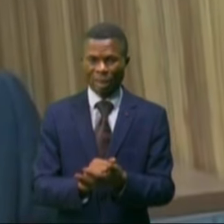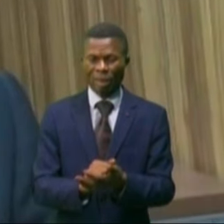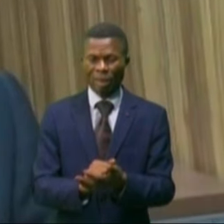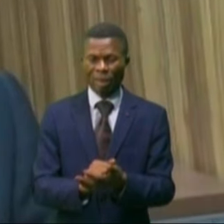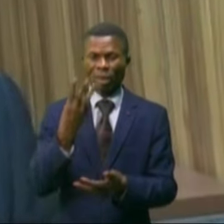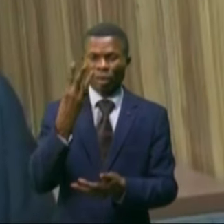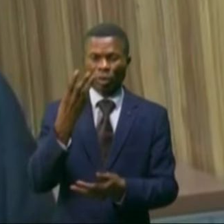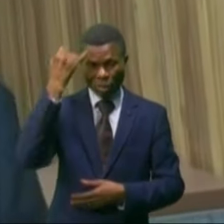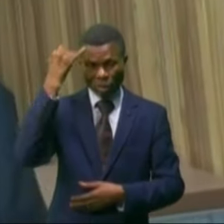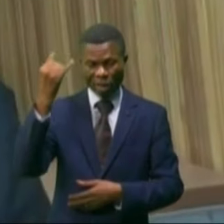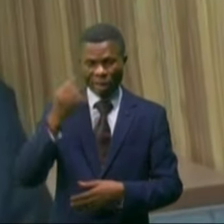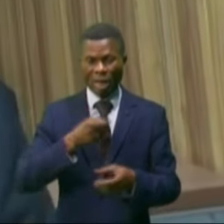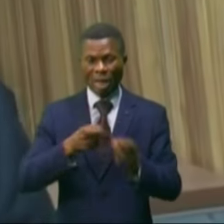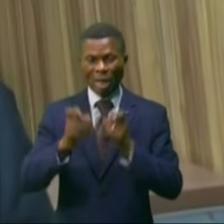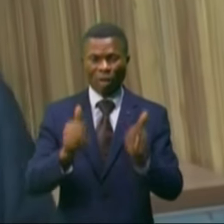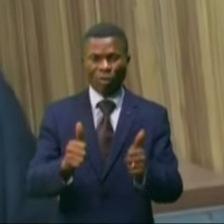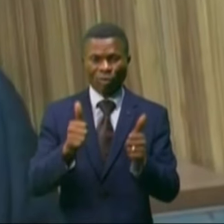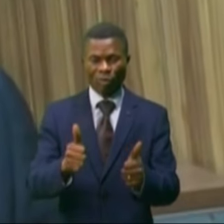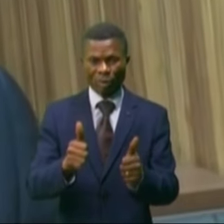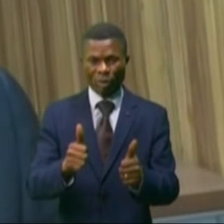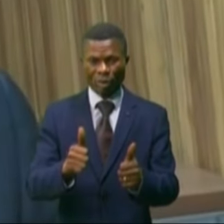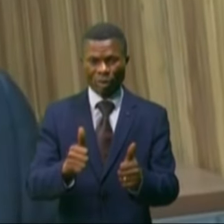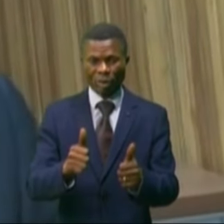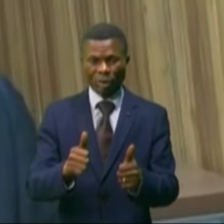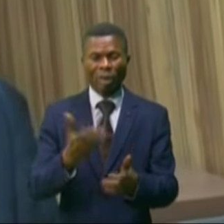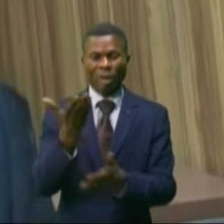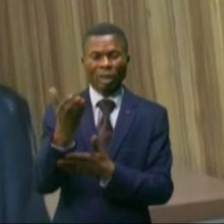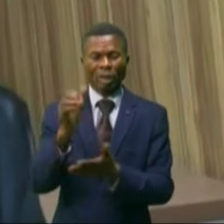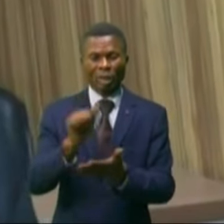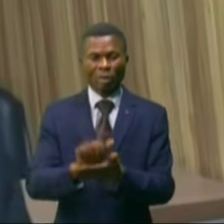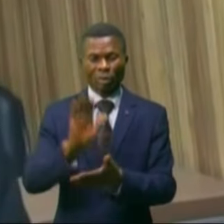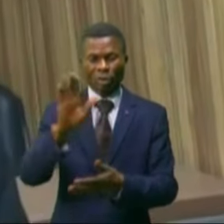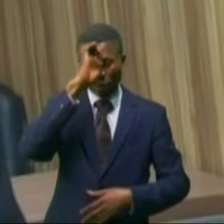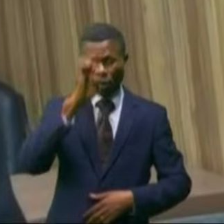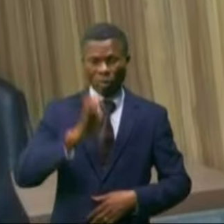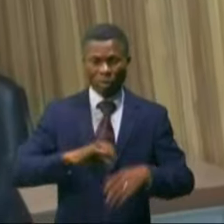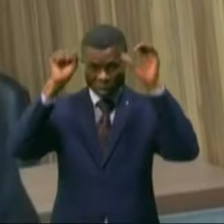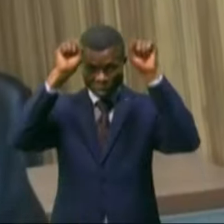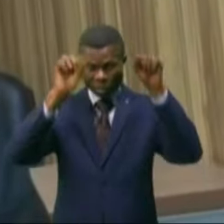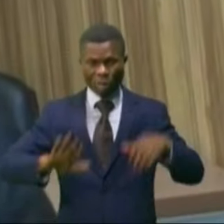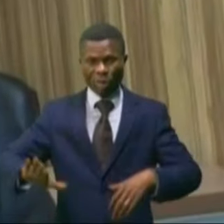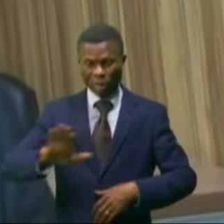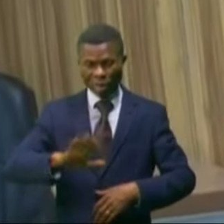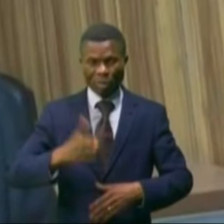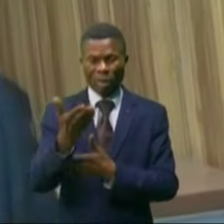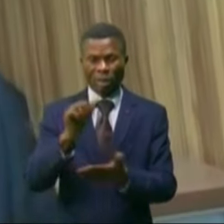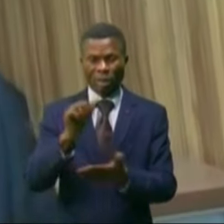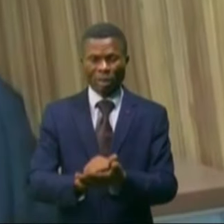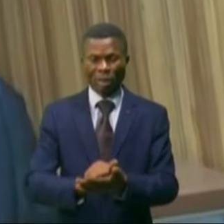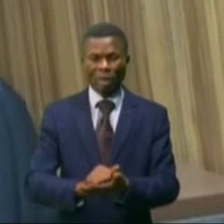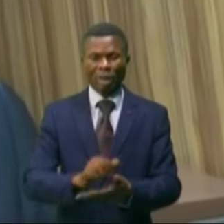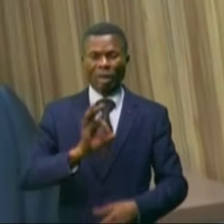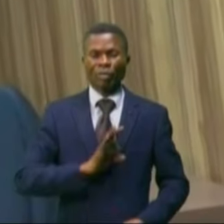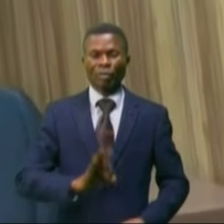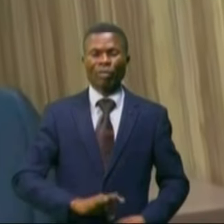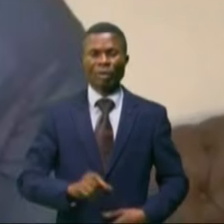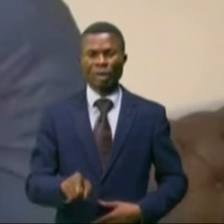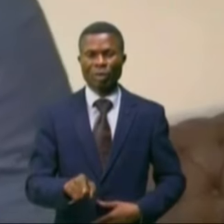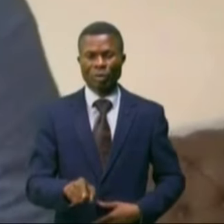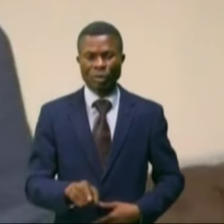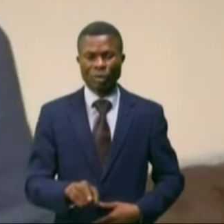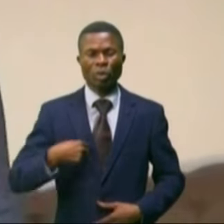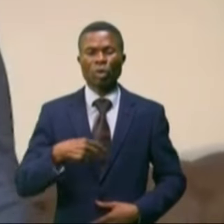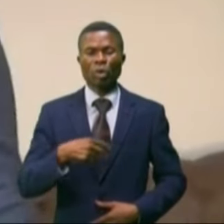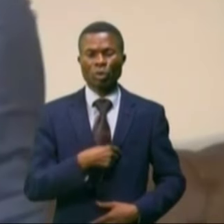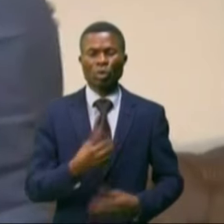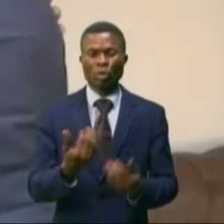de la bonne gouvernance parce que cela nous avait été demandé par Son Excellence, Monsieur le Président de la République, Son Excellence Félix-Antoine Tshisekedi Tshilombo, et nous avons